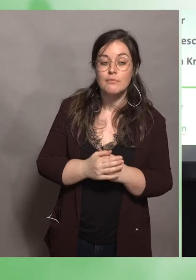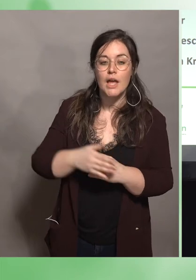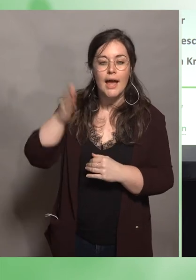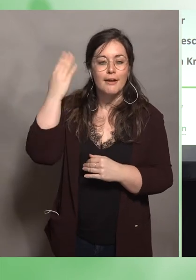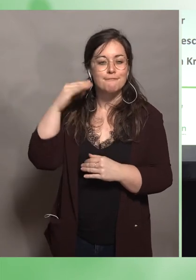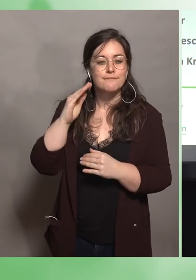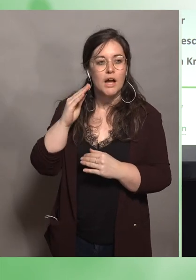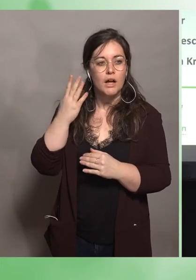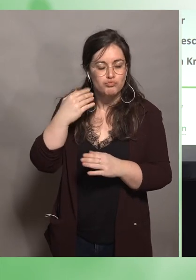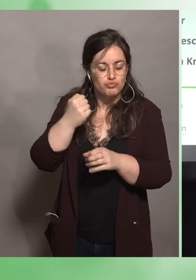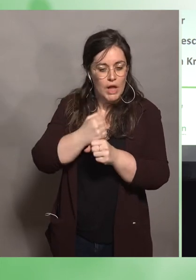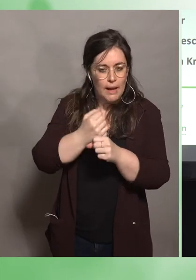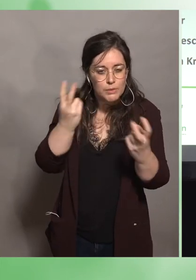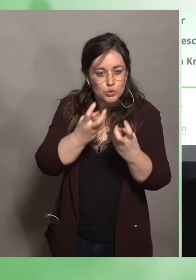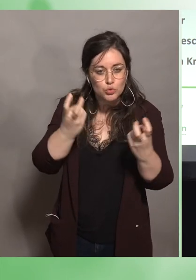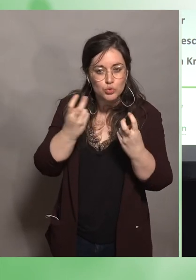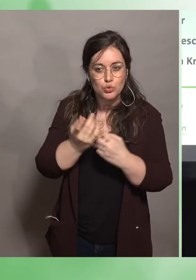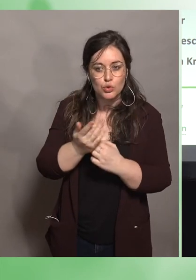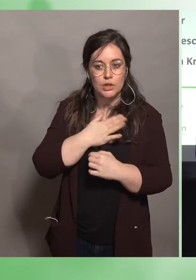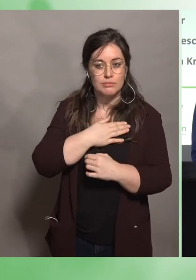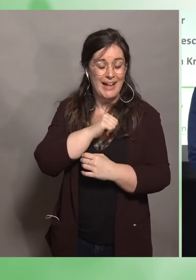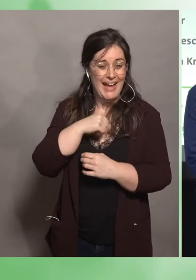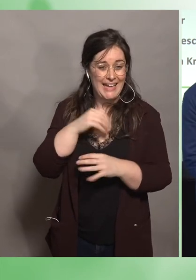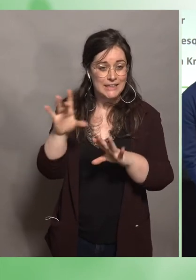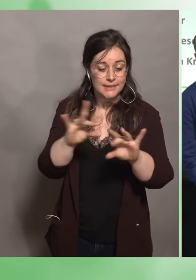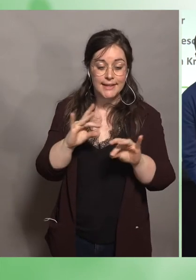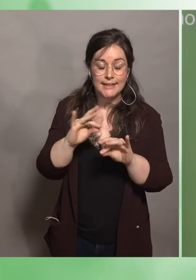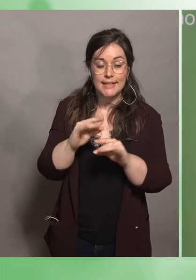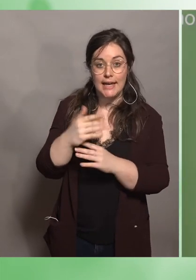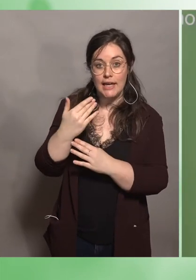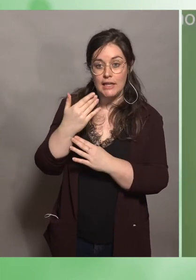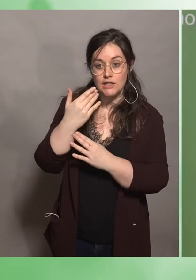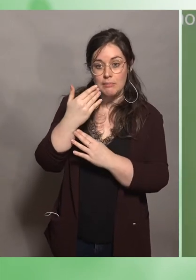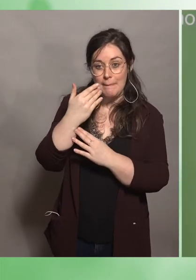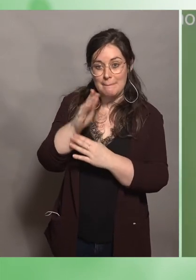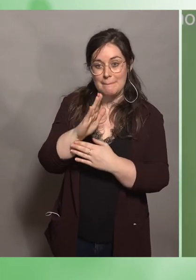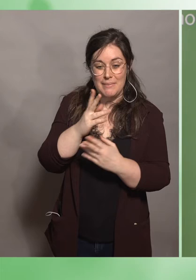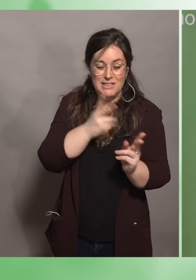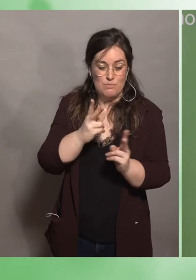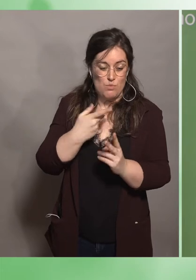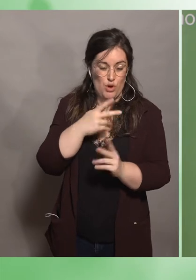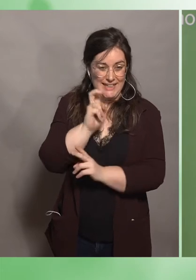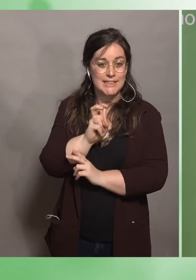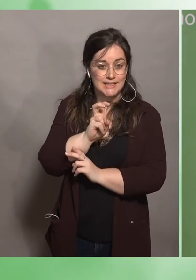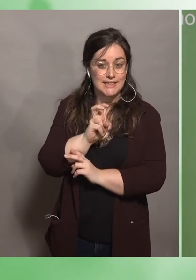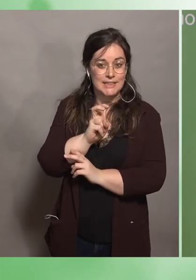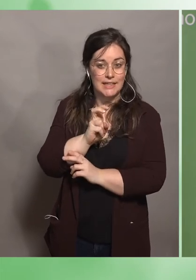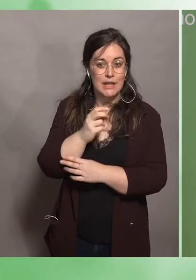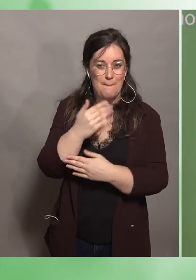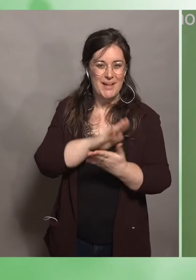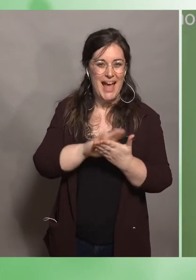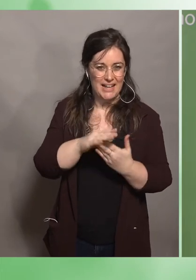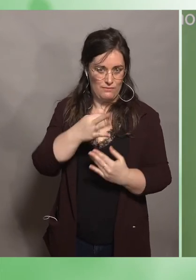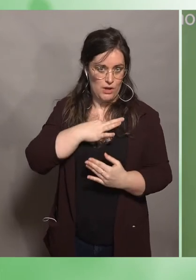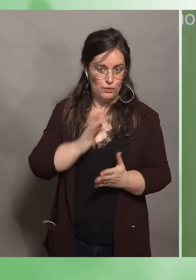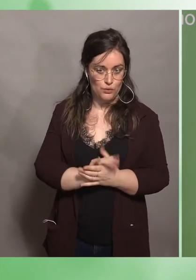nach einem Job gesucht, wo meine Tätigkeit hauptsächlich im Sitzen gemacht werden soll, damit ich eine Erleichterung habe